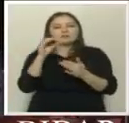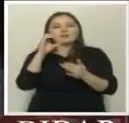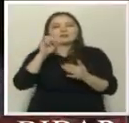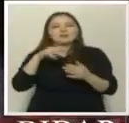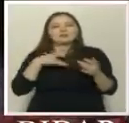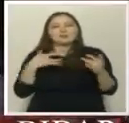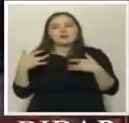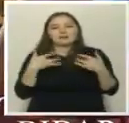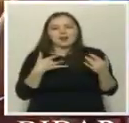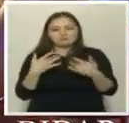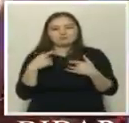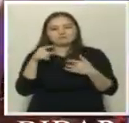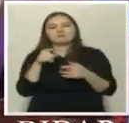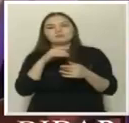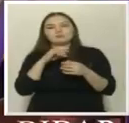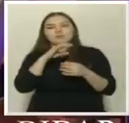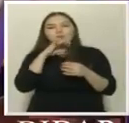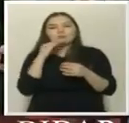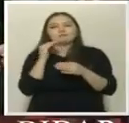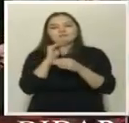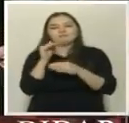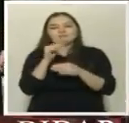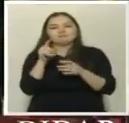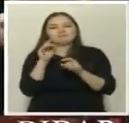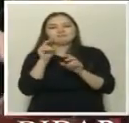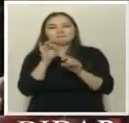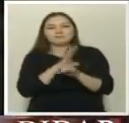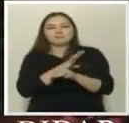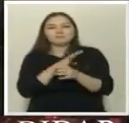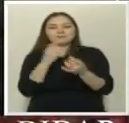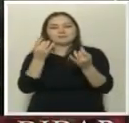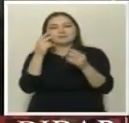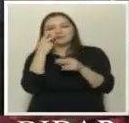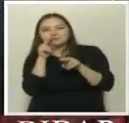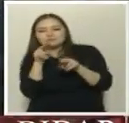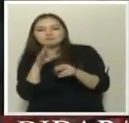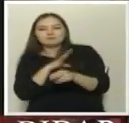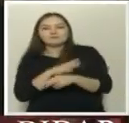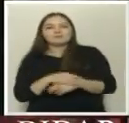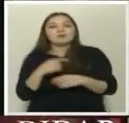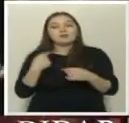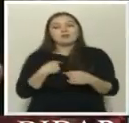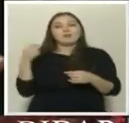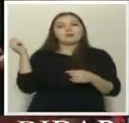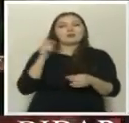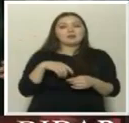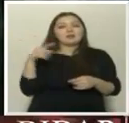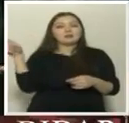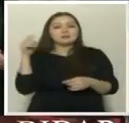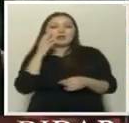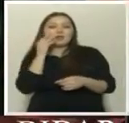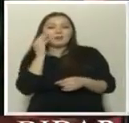это именно то что нужно современному обществу Я приехала из Алматы и мне повезло